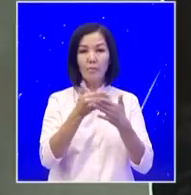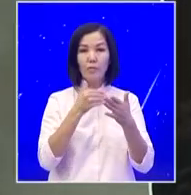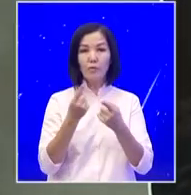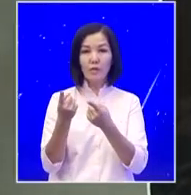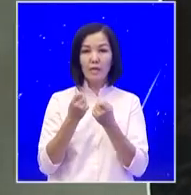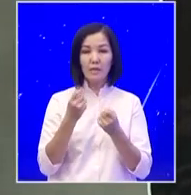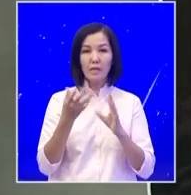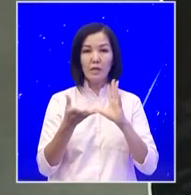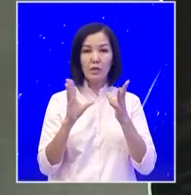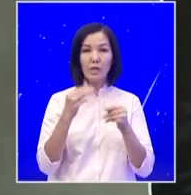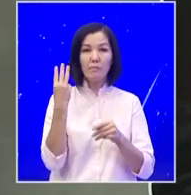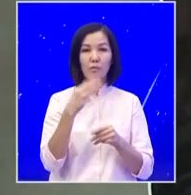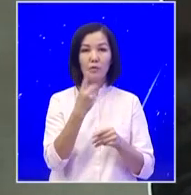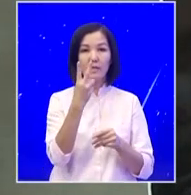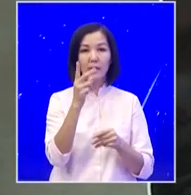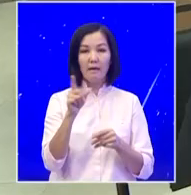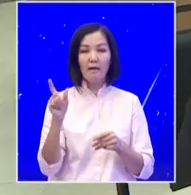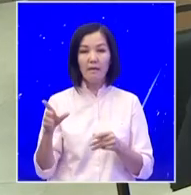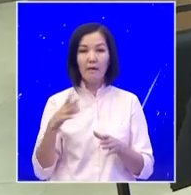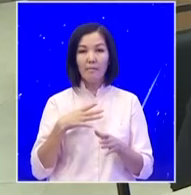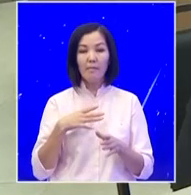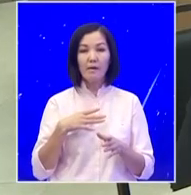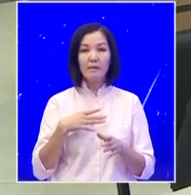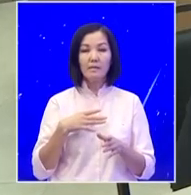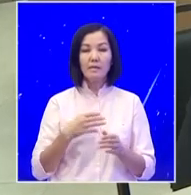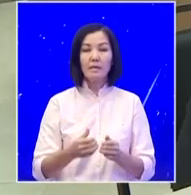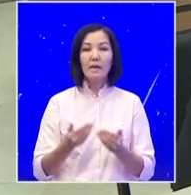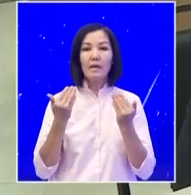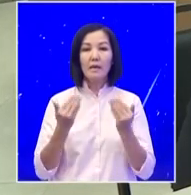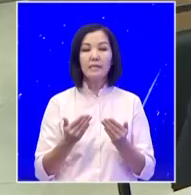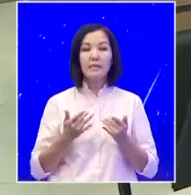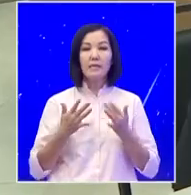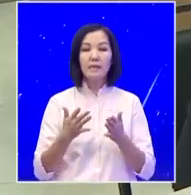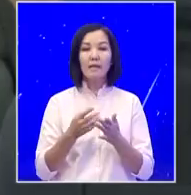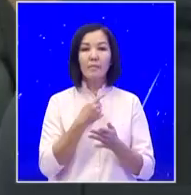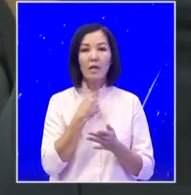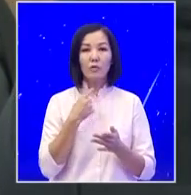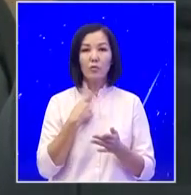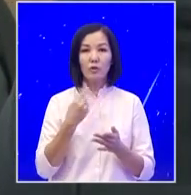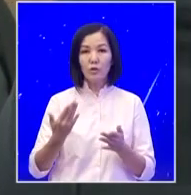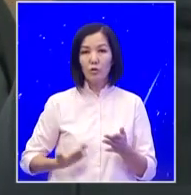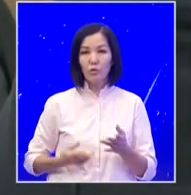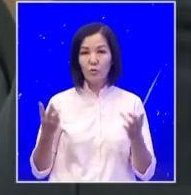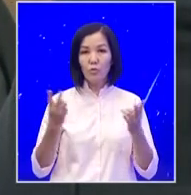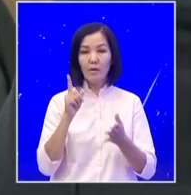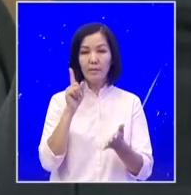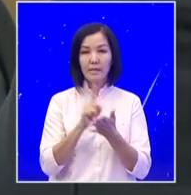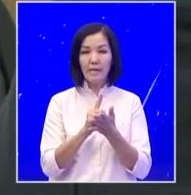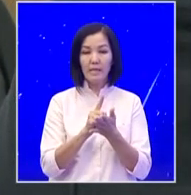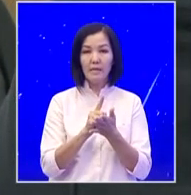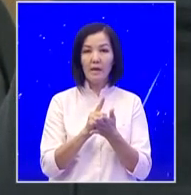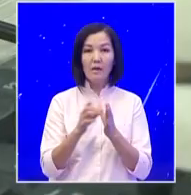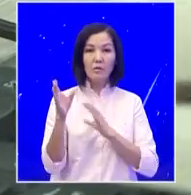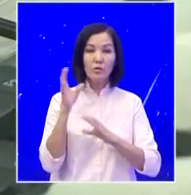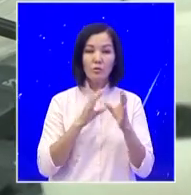саны 32. Еріктілер жұмыспен қамту орталығы арқылы қабылданған. Талап талдықорғандық болуы тиіс. Олардың тең жартысы